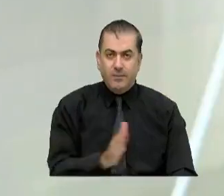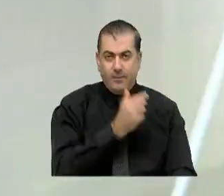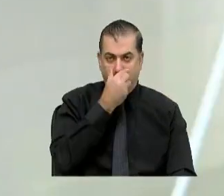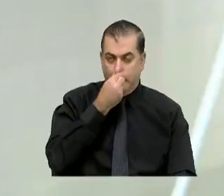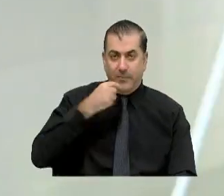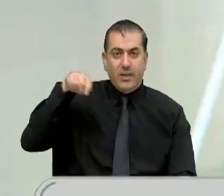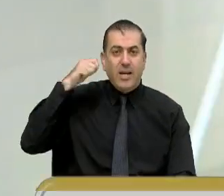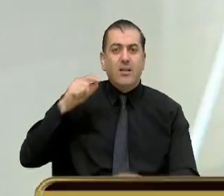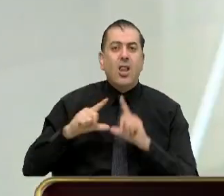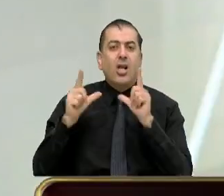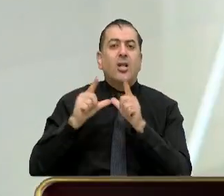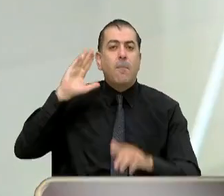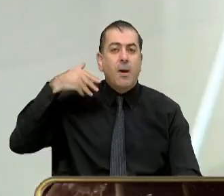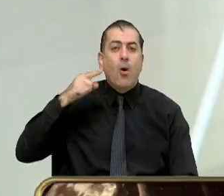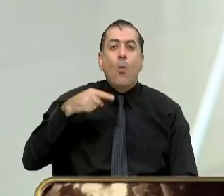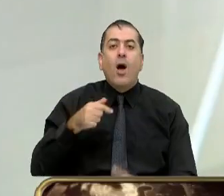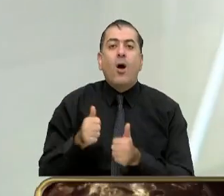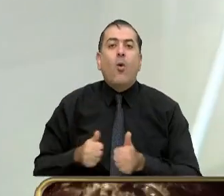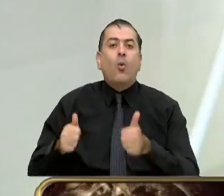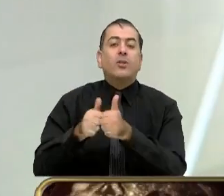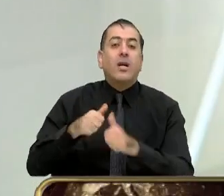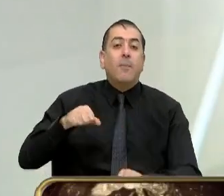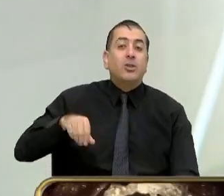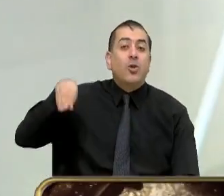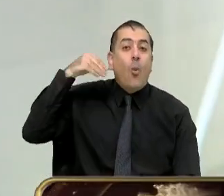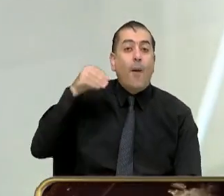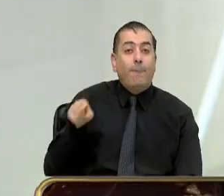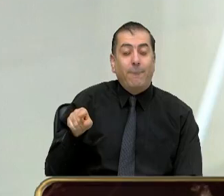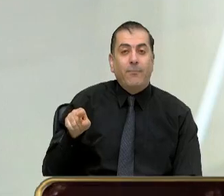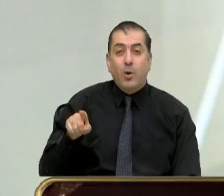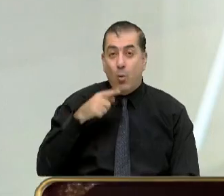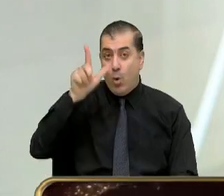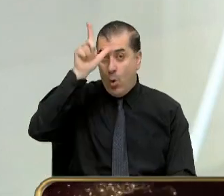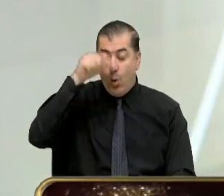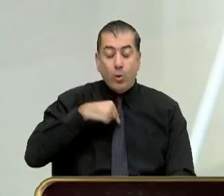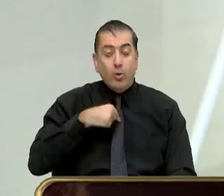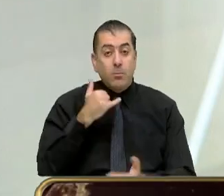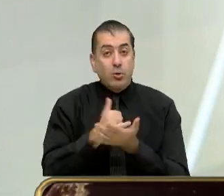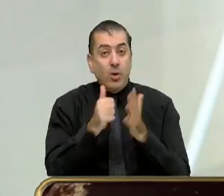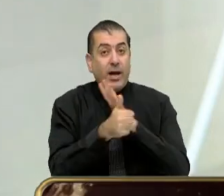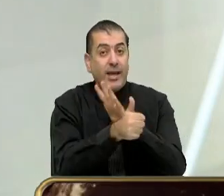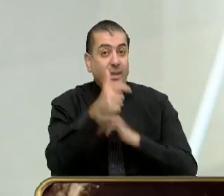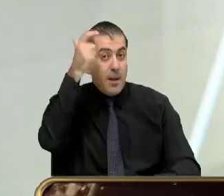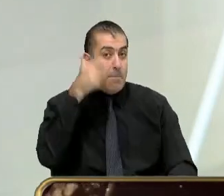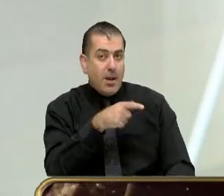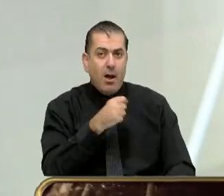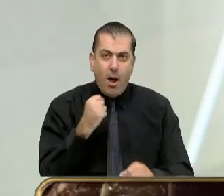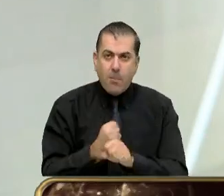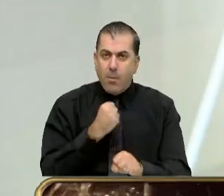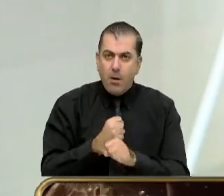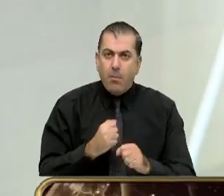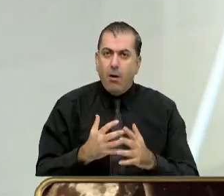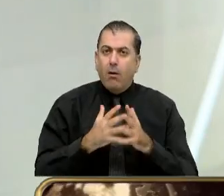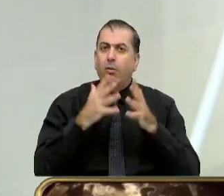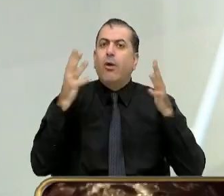قالت رئيسه لجنه المراه وشؤون الاسره النيابيه الدكتوره زينب البدول ان الاردن وبفضل قيادته الحكيمه استطاع تحقيق الكثير من